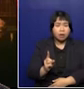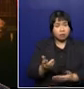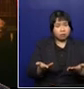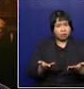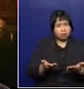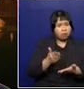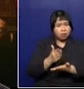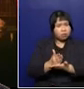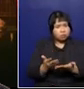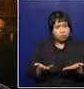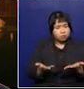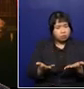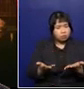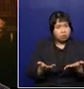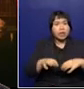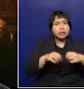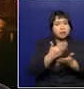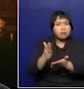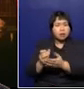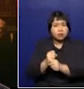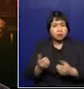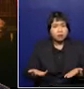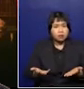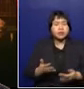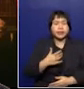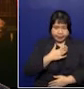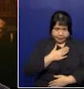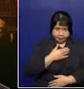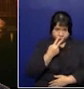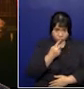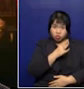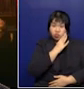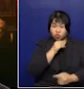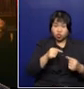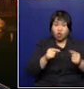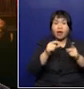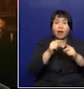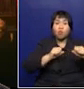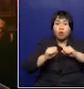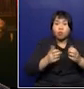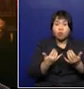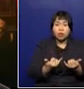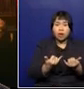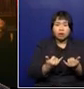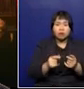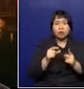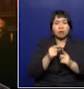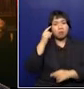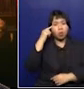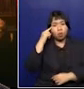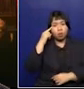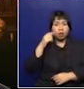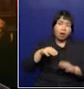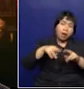ได้ยังไงฮะเอาแล้วท่านจัดสรรเงินยังไงผมจะไปจับนะถ้าเป็นภาษาวัยรุ่นตอนนี้นะผมไม่รู้นะตรงข้างบนเข้